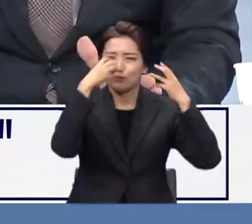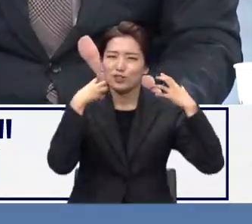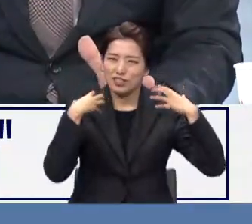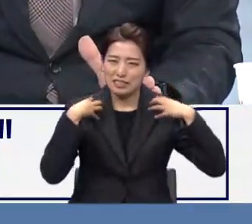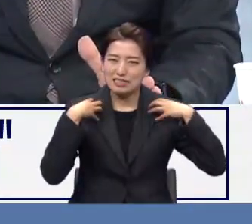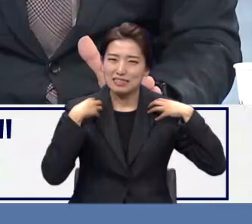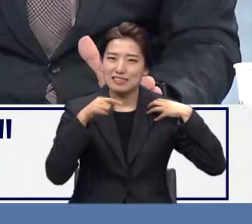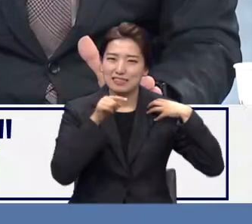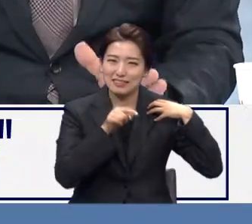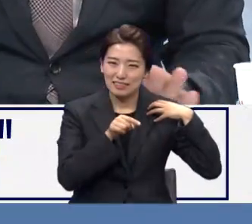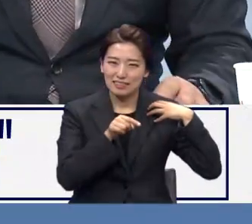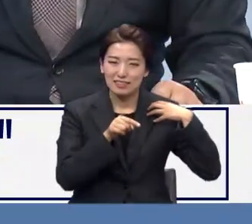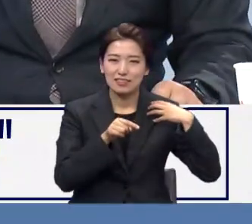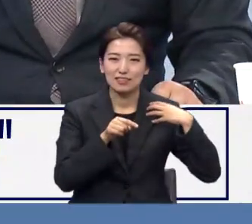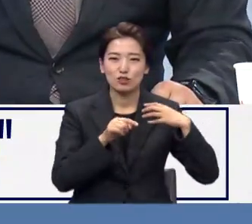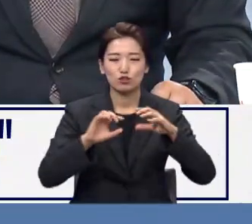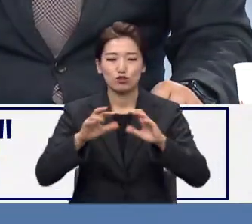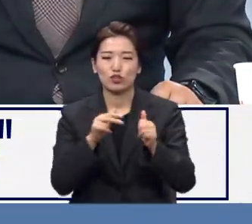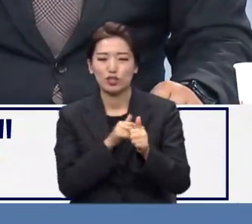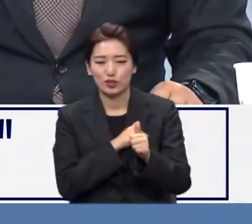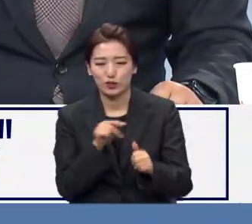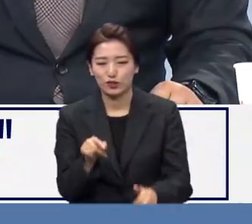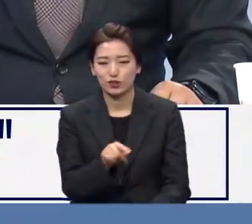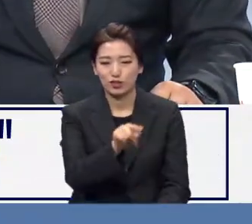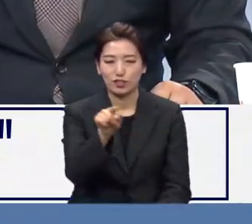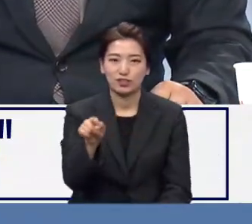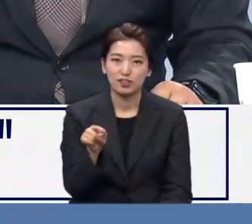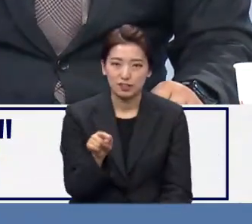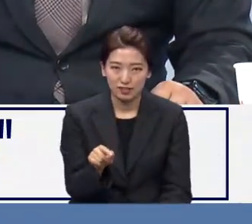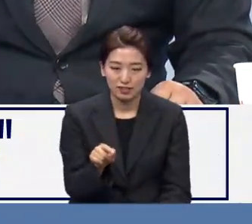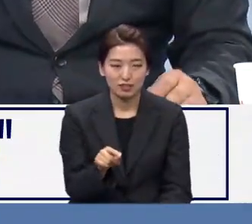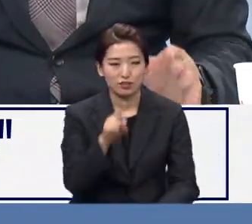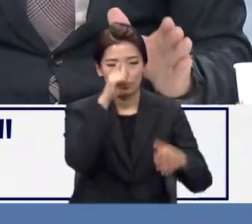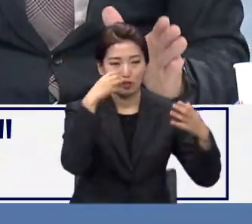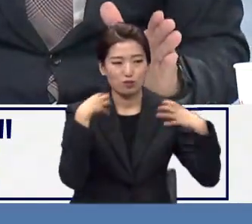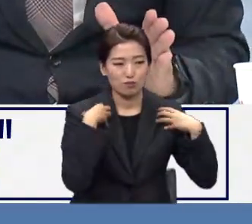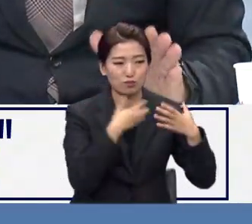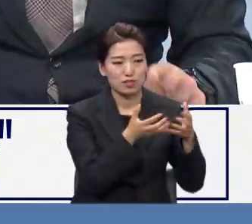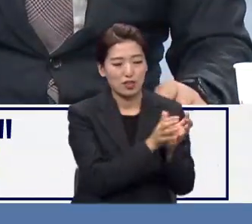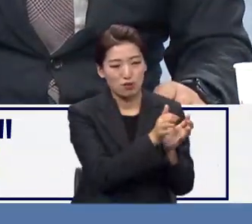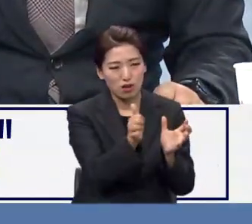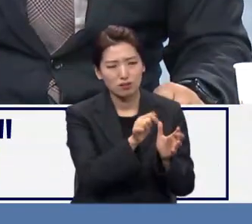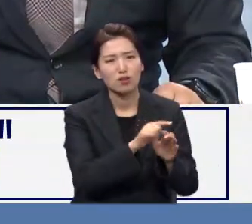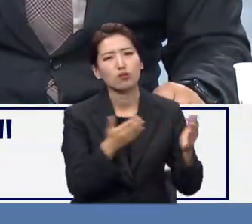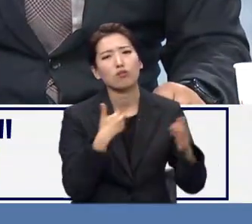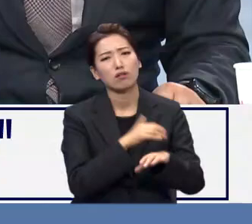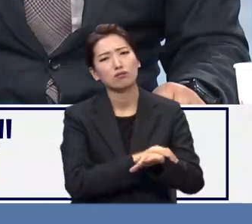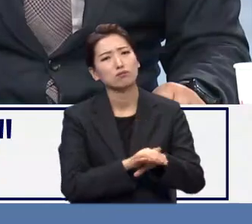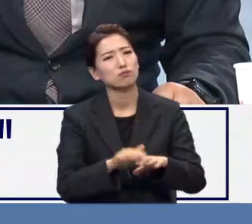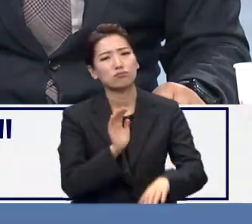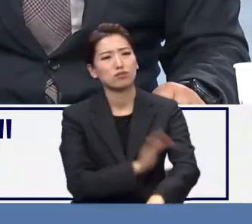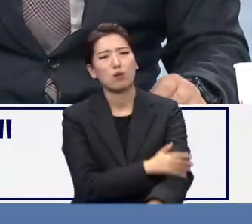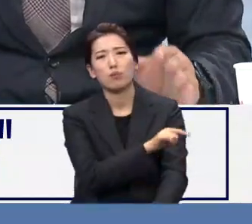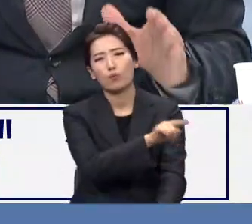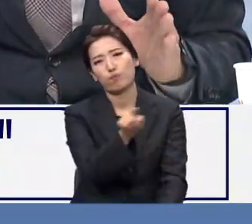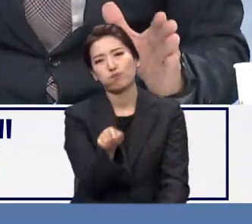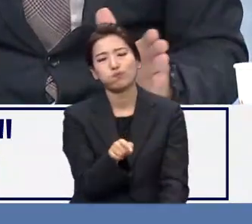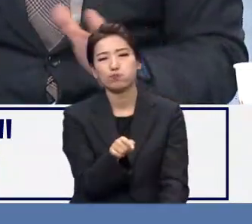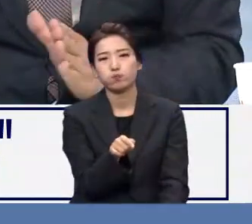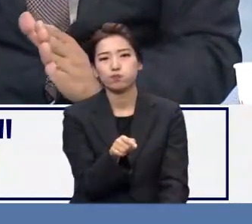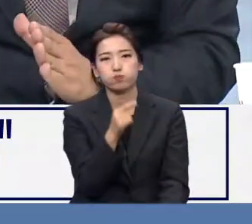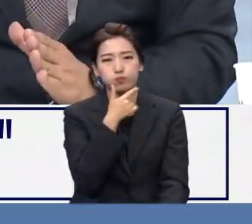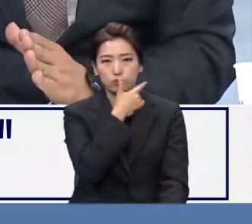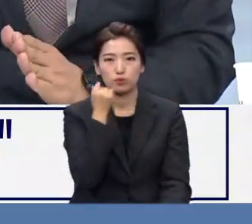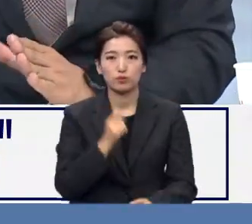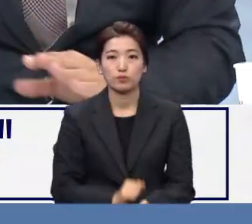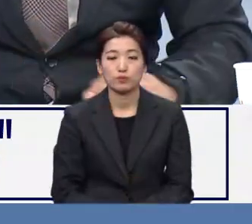각종 그 국회의원 내지는 그 내각에 있는 분들이 큰 어떤 역할을 하지 못한다는 그런 비판이 있다 보니까 오히려